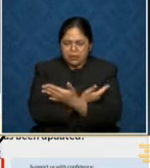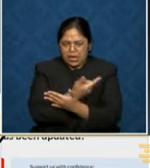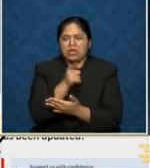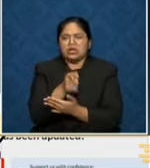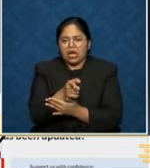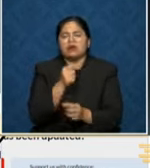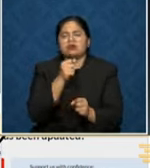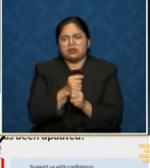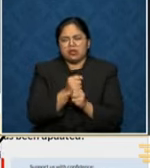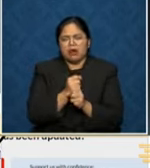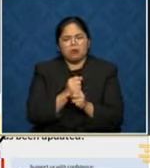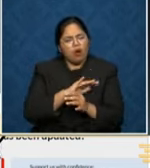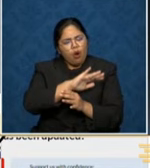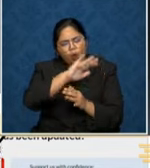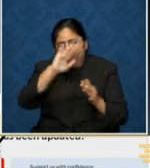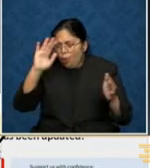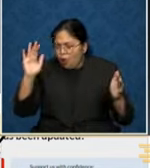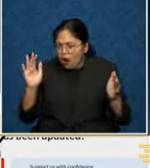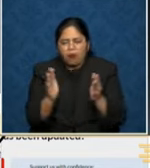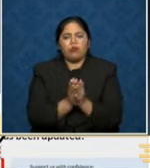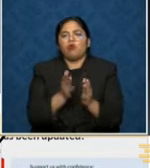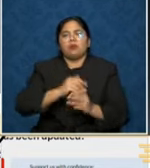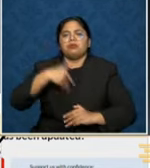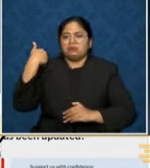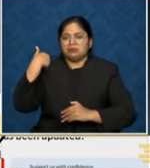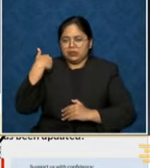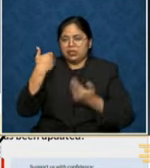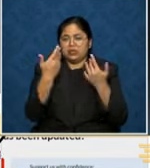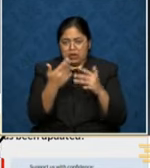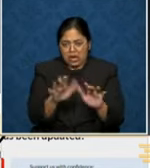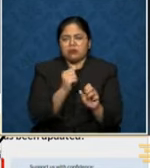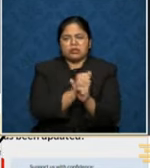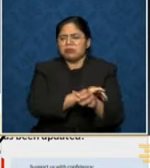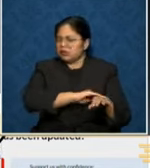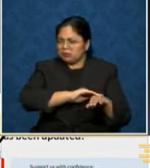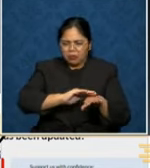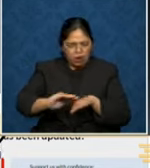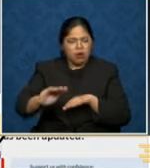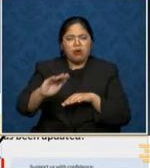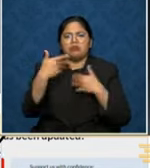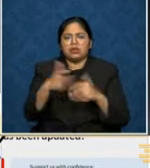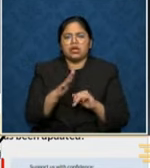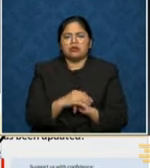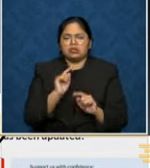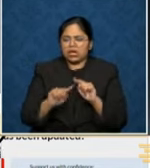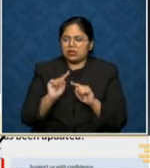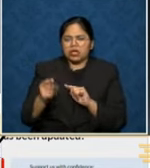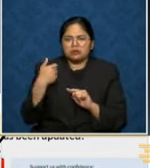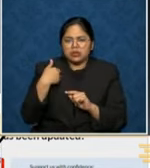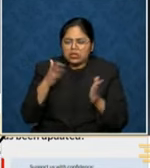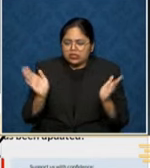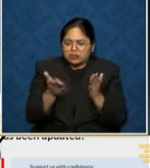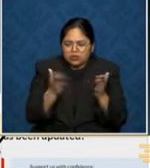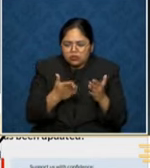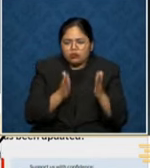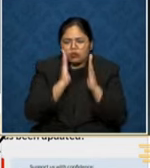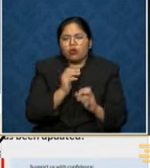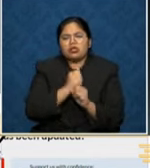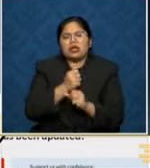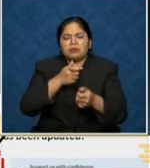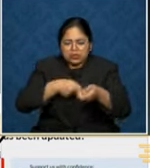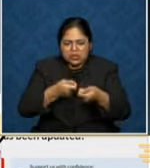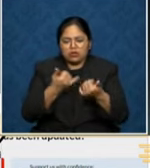ที่เราได้ทำครอบคลุมหมดแล้วนอกจากนั้นเรายังประกาศกิจกรรมที่มันเกี่ยวกับสนับสนุนและภาคเกษตรบริบทบ้านเมืองมันเ